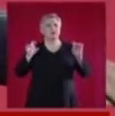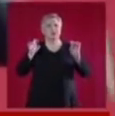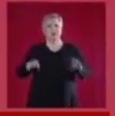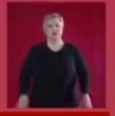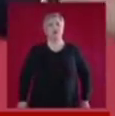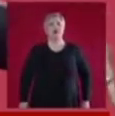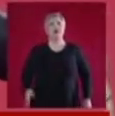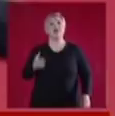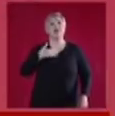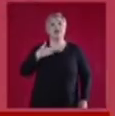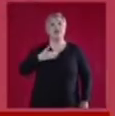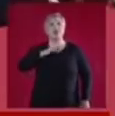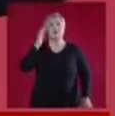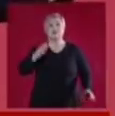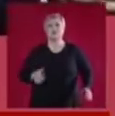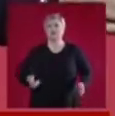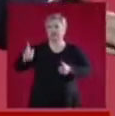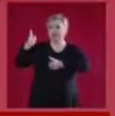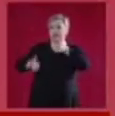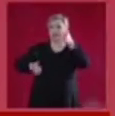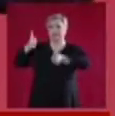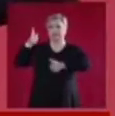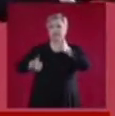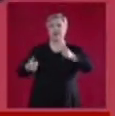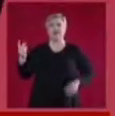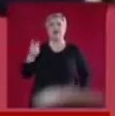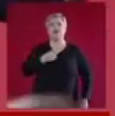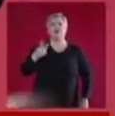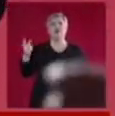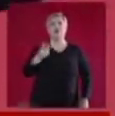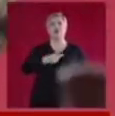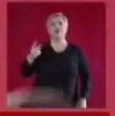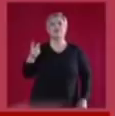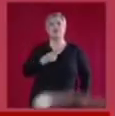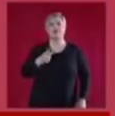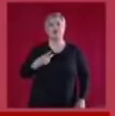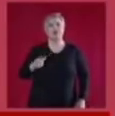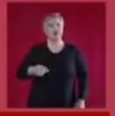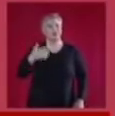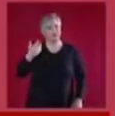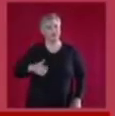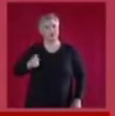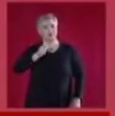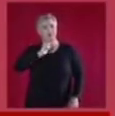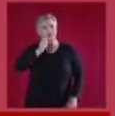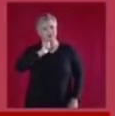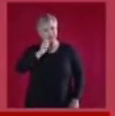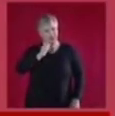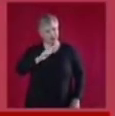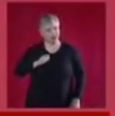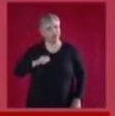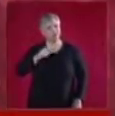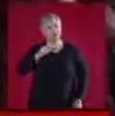εκεί να έρθει για να αντιπαρατεθούμε να αντιπαρατεθούμε πρόσωπο με πρόσωπο χωρίς σημειώσεις χωρίς